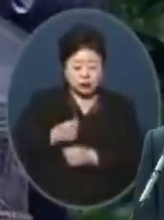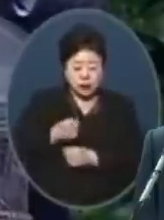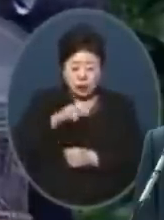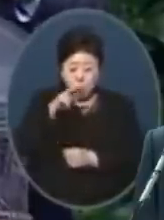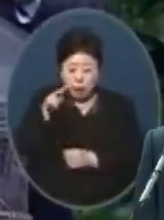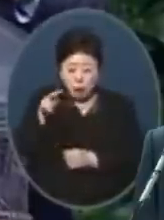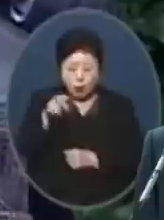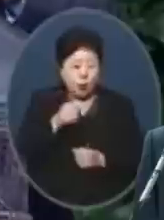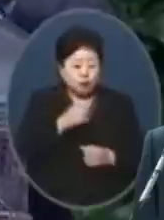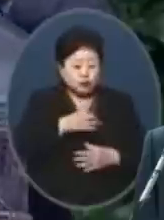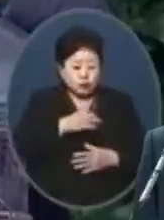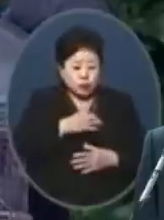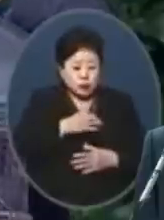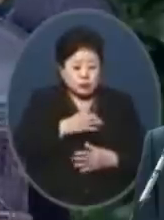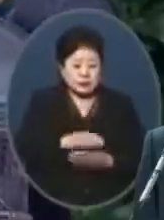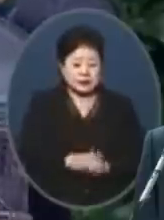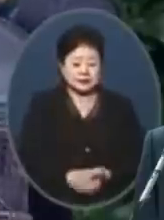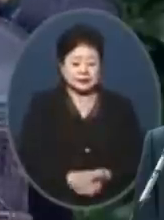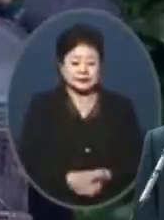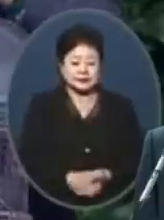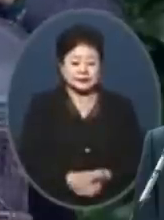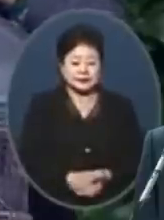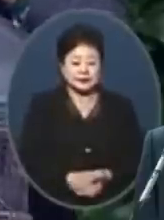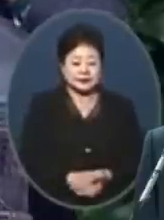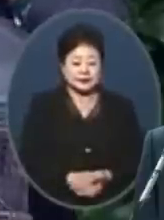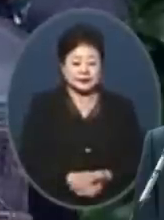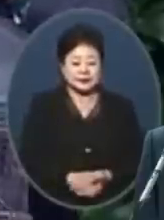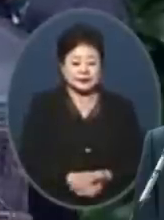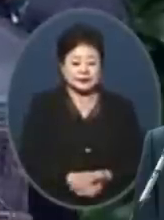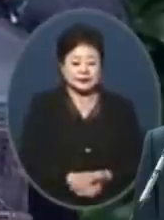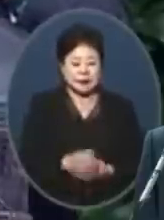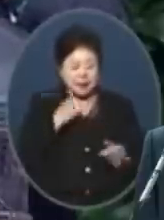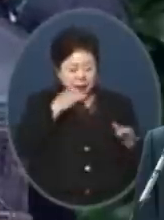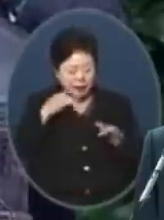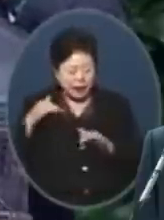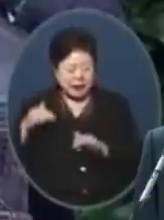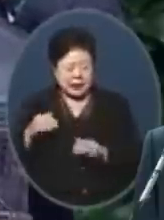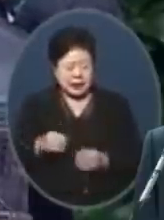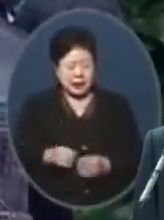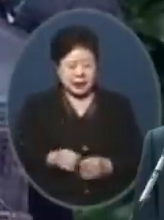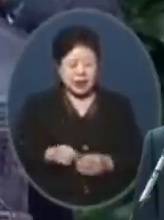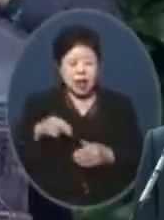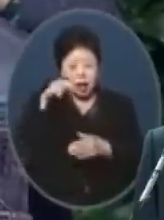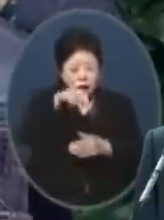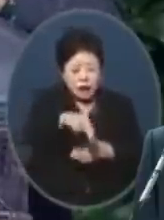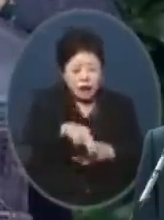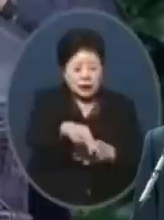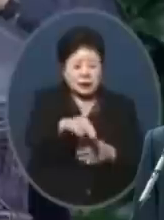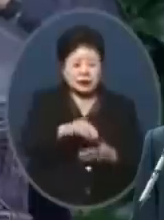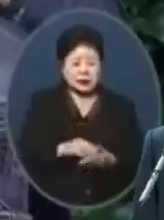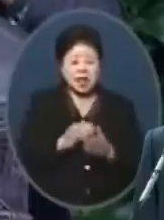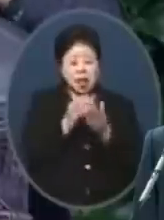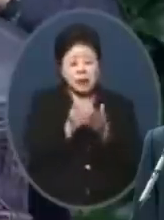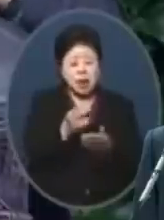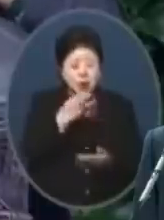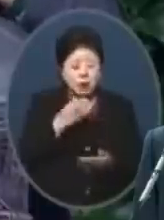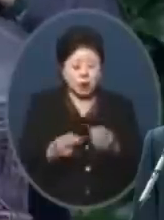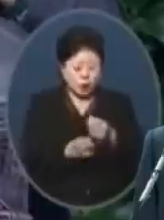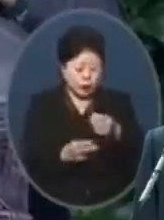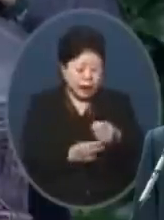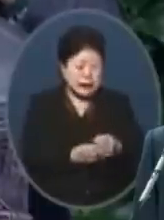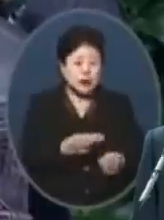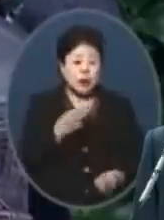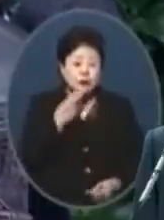Pharaoh, the fierce Pharaoh, and the million of his soldiers. 그리고 홍해수를 보았습니다. 바다를 건너가야 되는데 그게 배도 없고 다리도